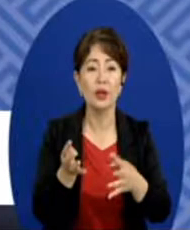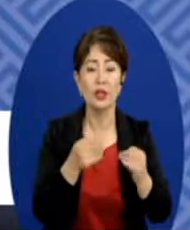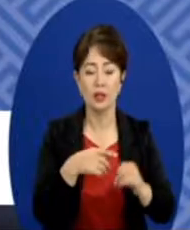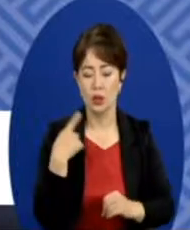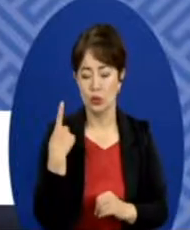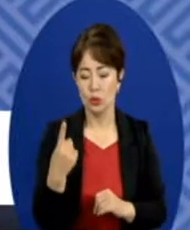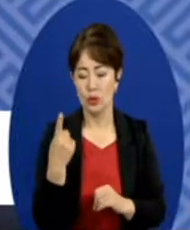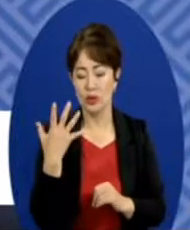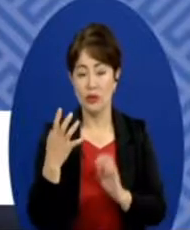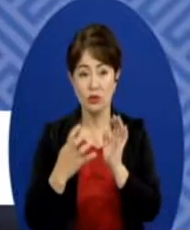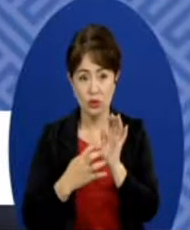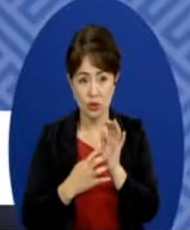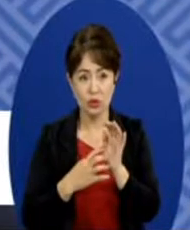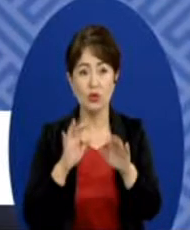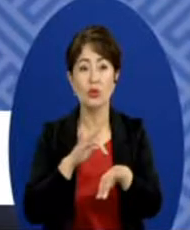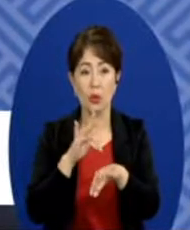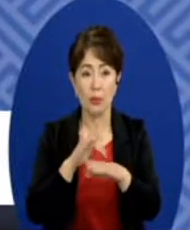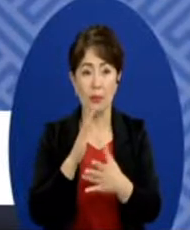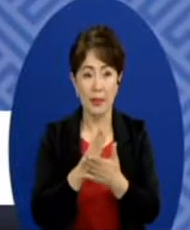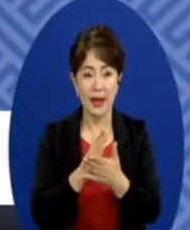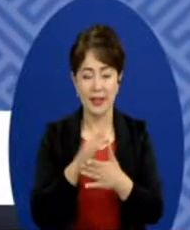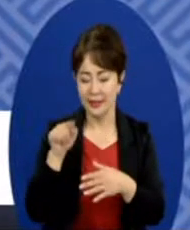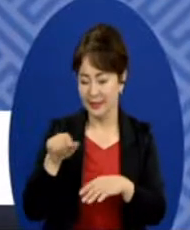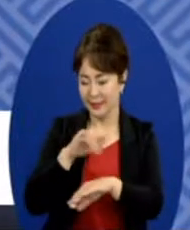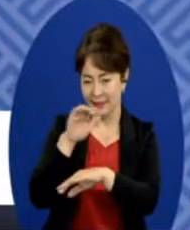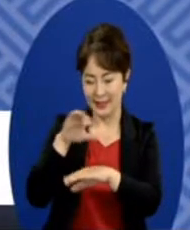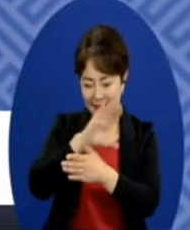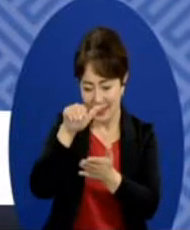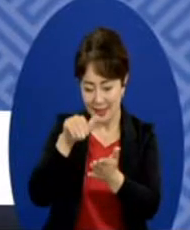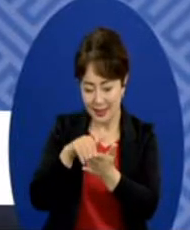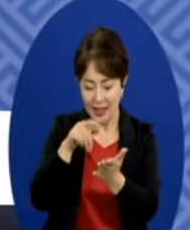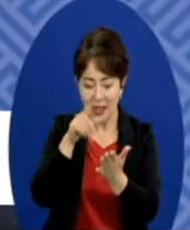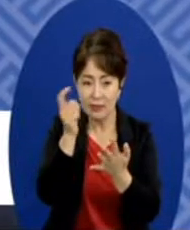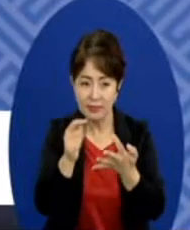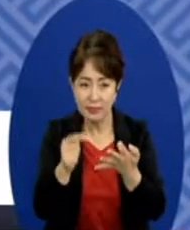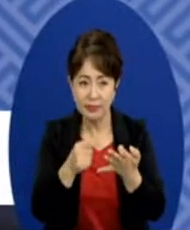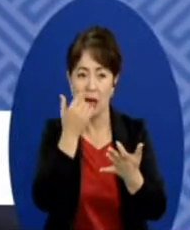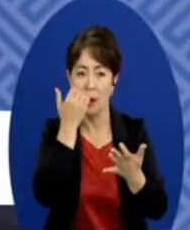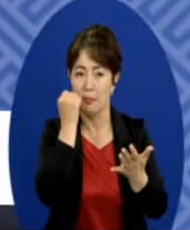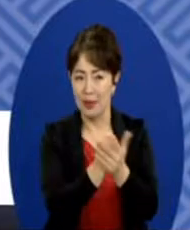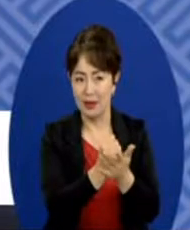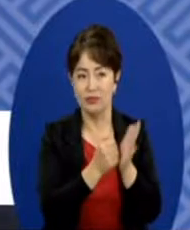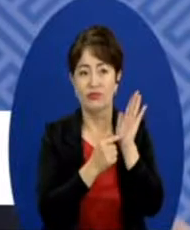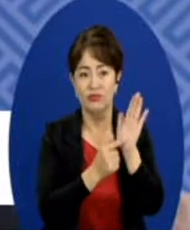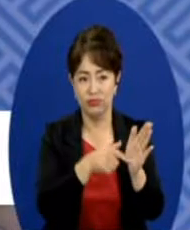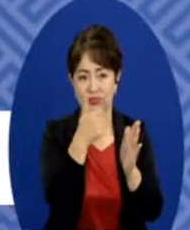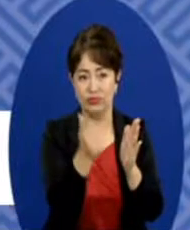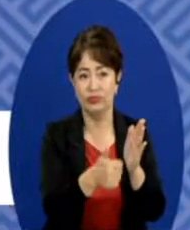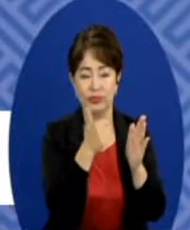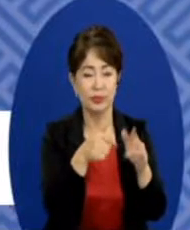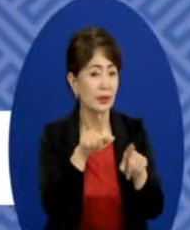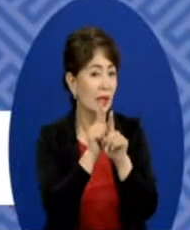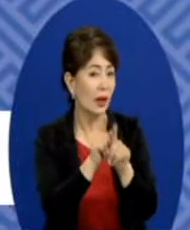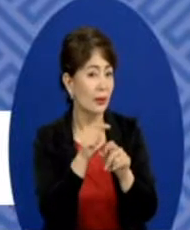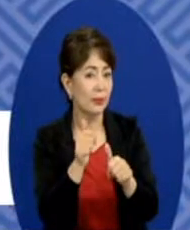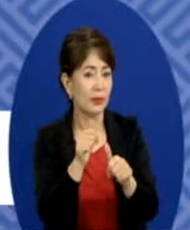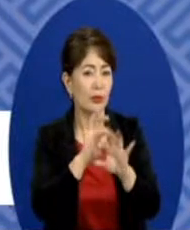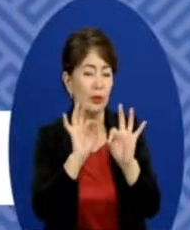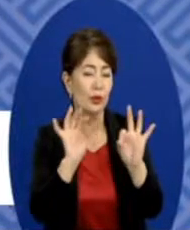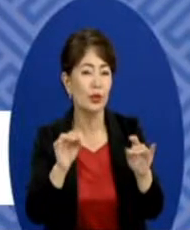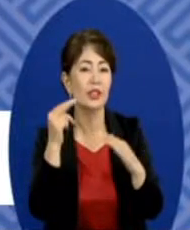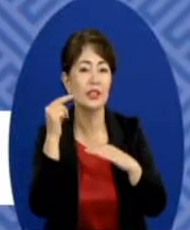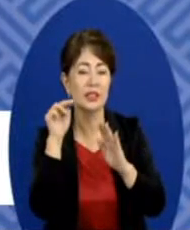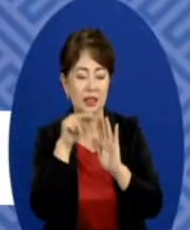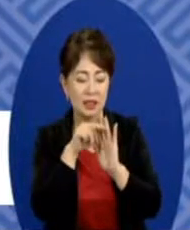явуулдаг. Стандарт шаардлагыг нь одоо баталж өгөөд стандарт шаардлагыг нь хангуулад бүх